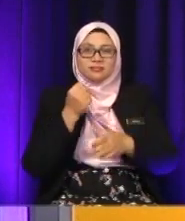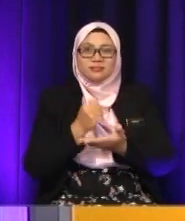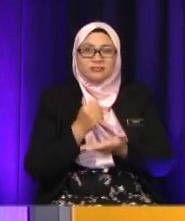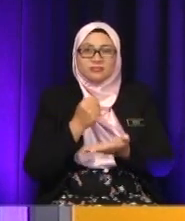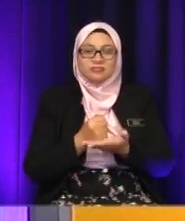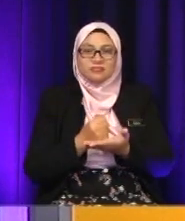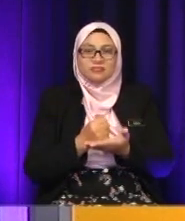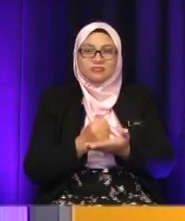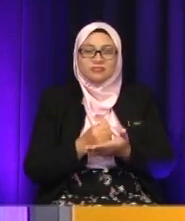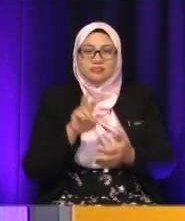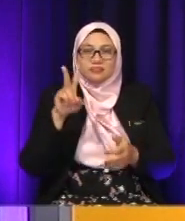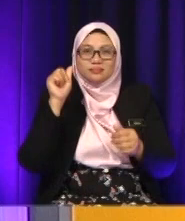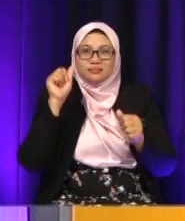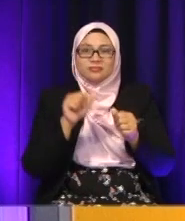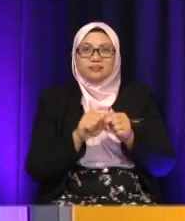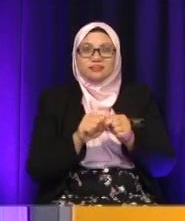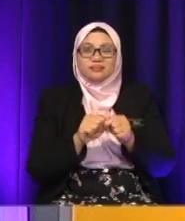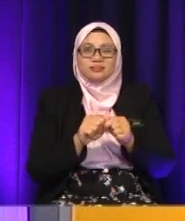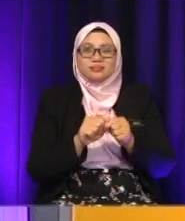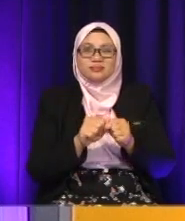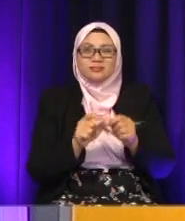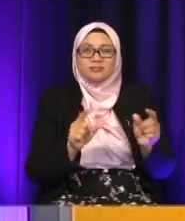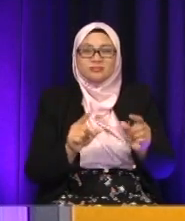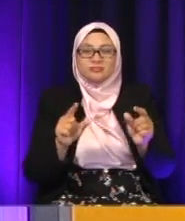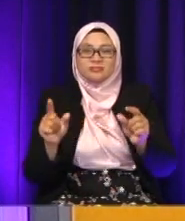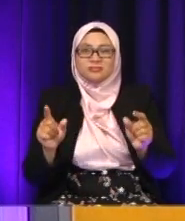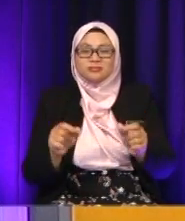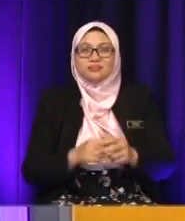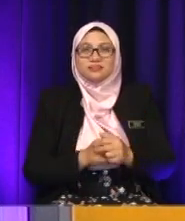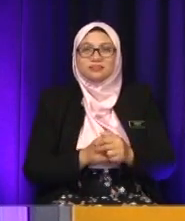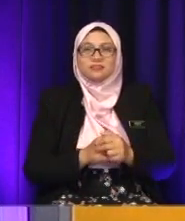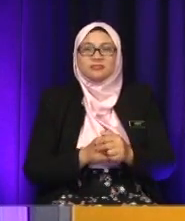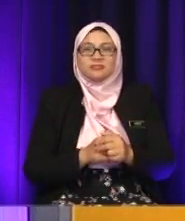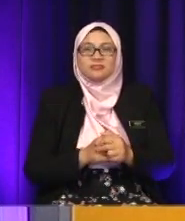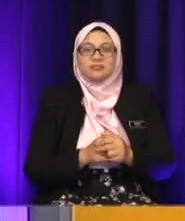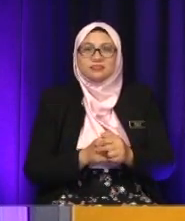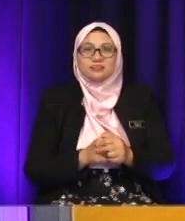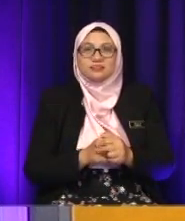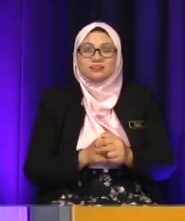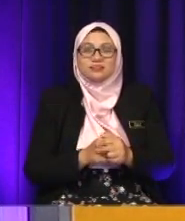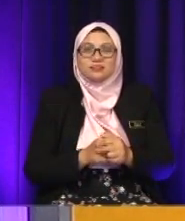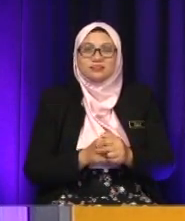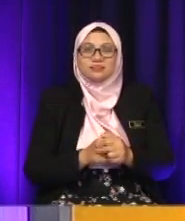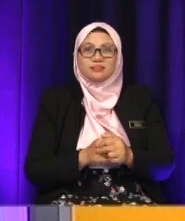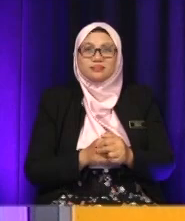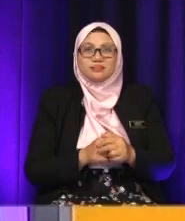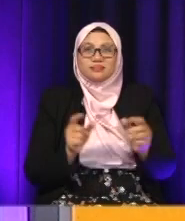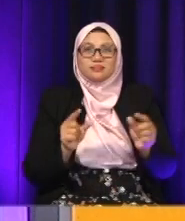ingat kawan ingat kawan lebaran gerak Nisa ini Oke yang Gerakan Cinta